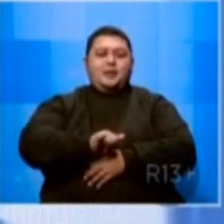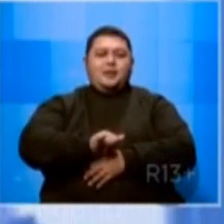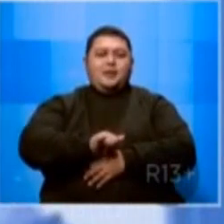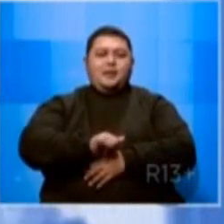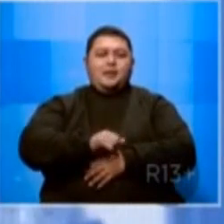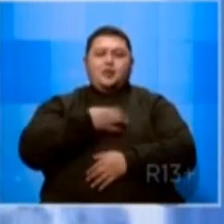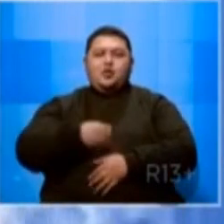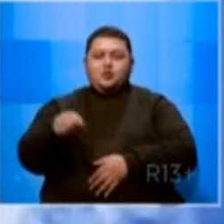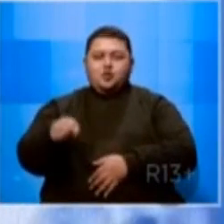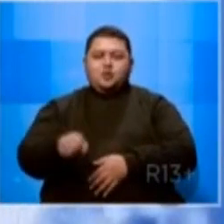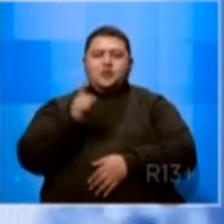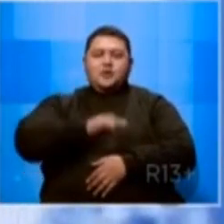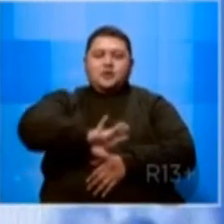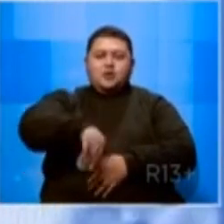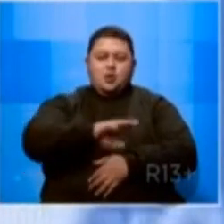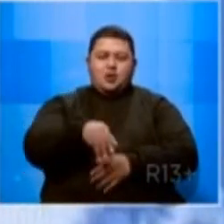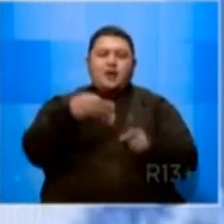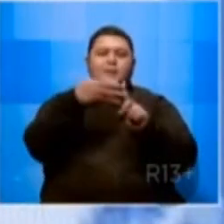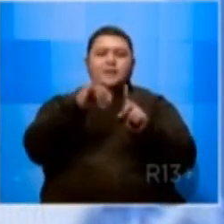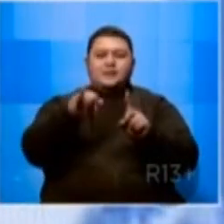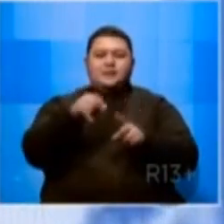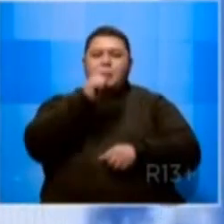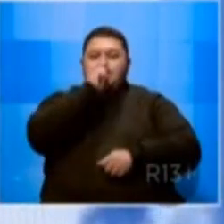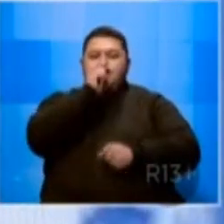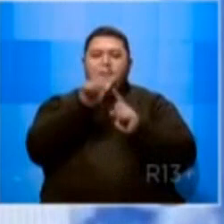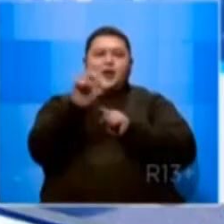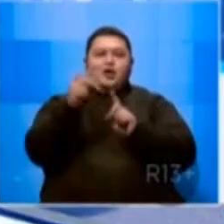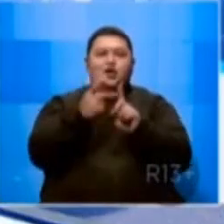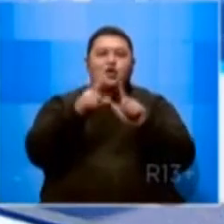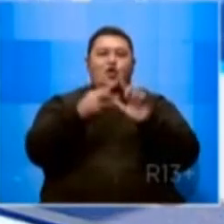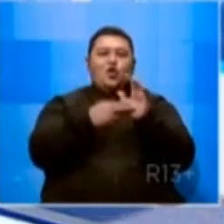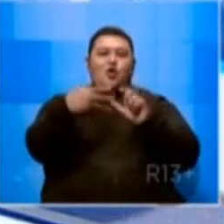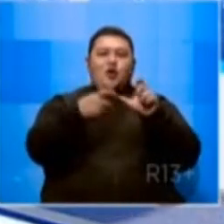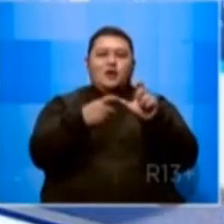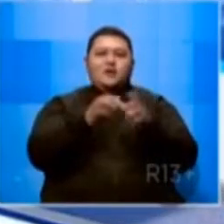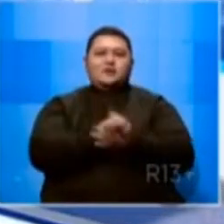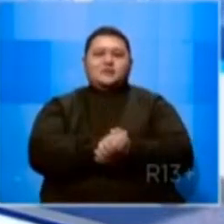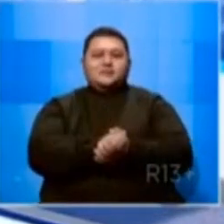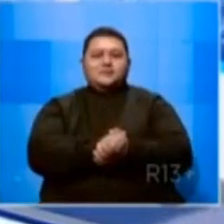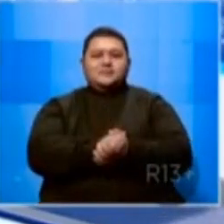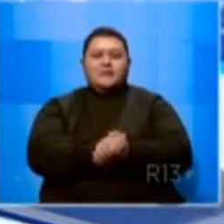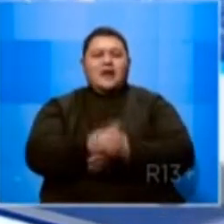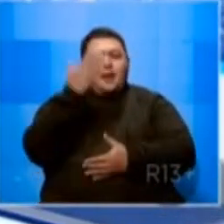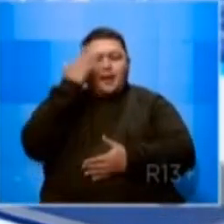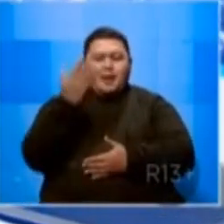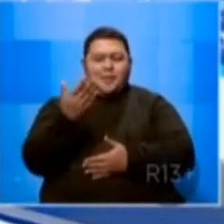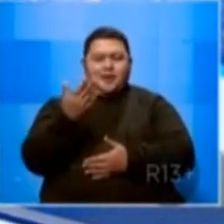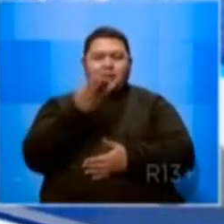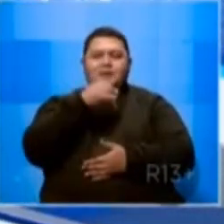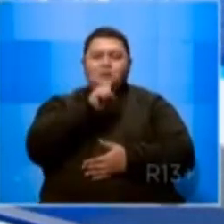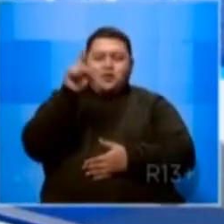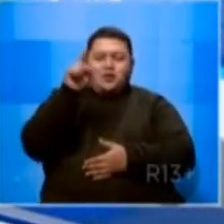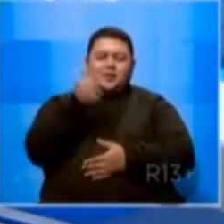hukum dari keluarga Yosua Hutabarat pak Yohanes Raharjo Selamat malam Apa kabar Alhamdulillah